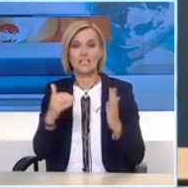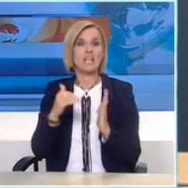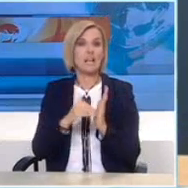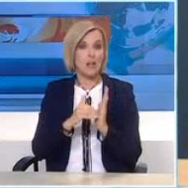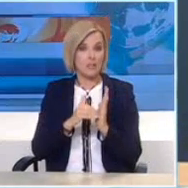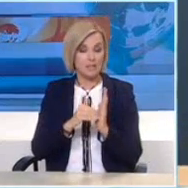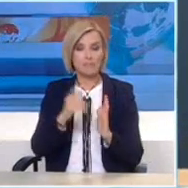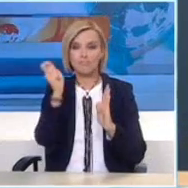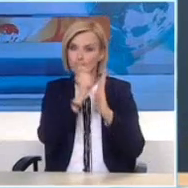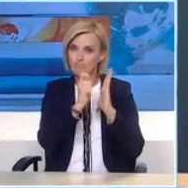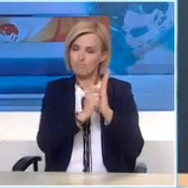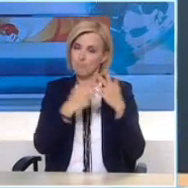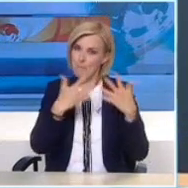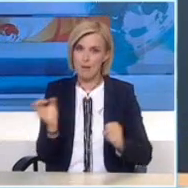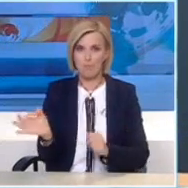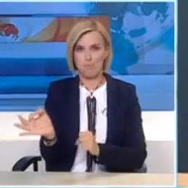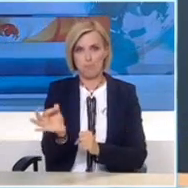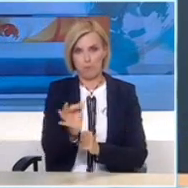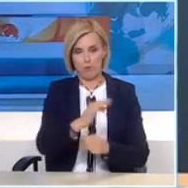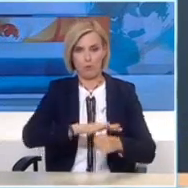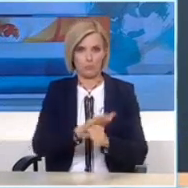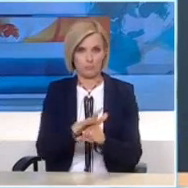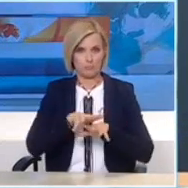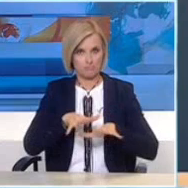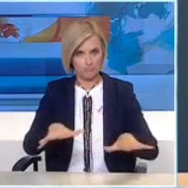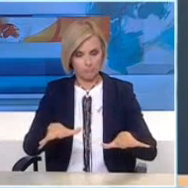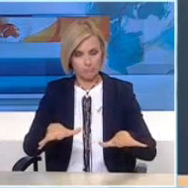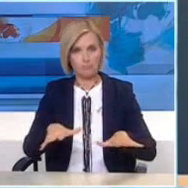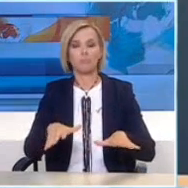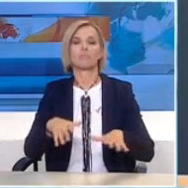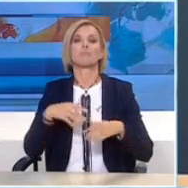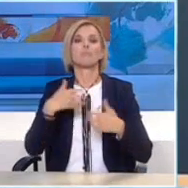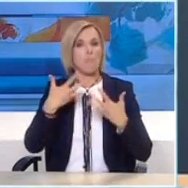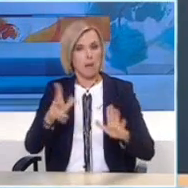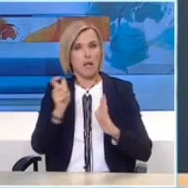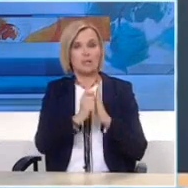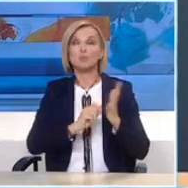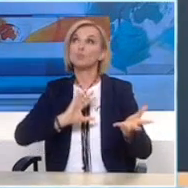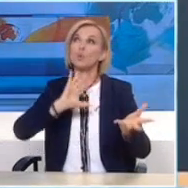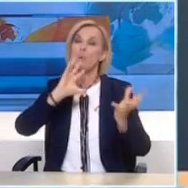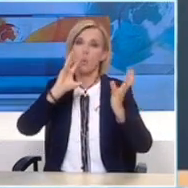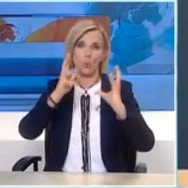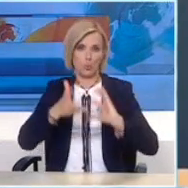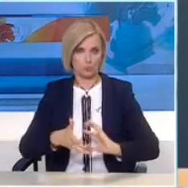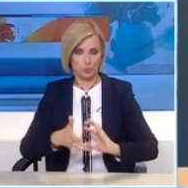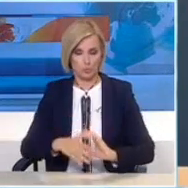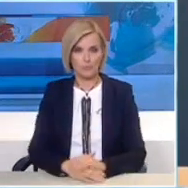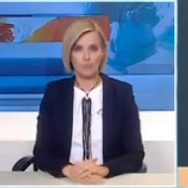360.000 καταγεγραμμένα κρούσματα του νέου κορονοϊού έχουν καταγραφεί σε παγκόσμιο επίπεδο.